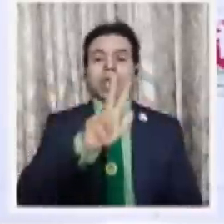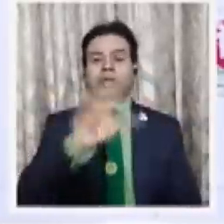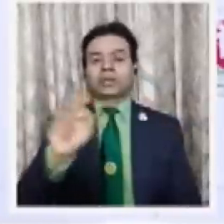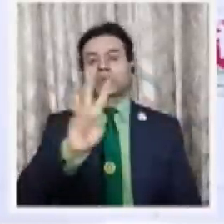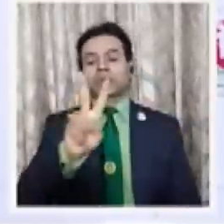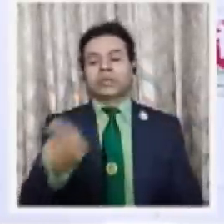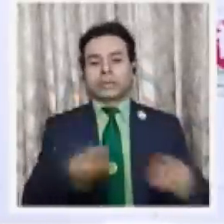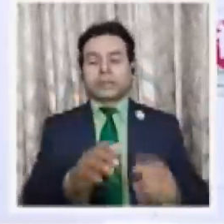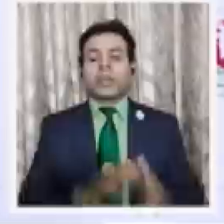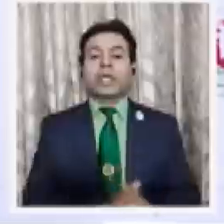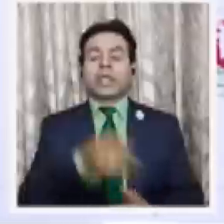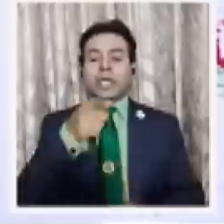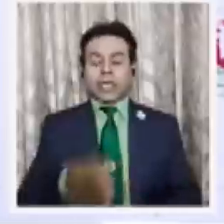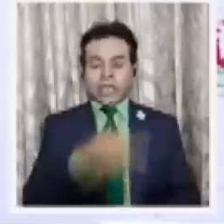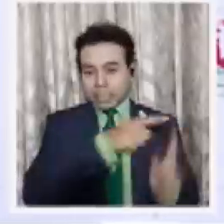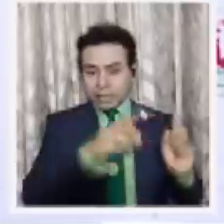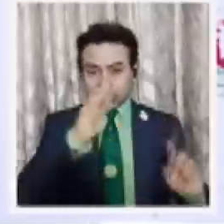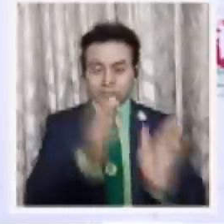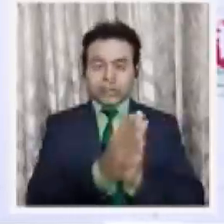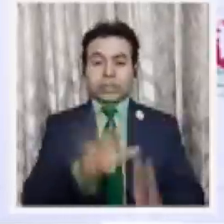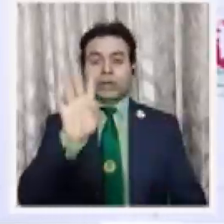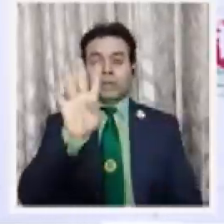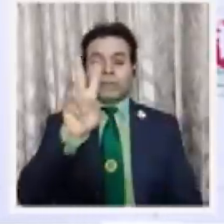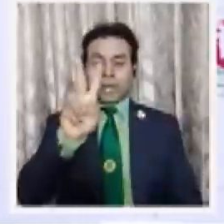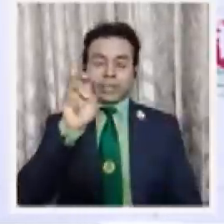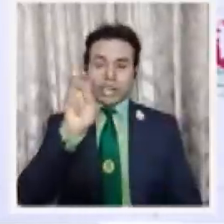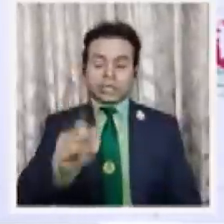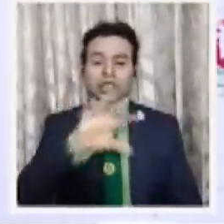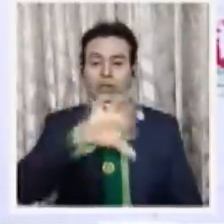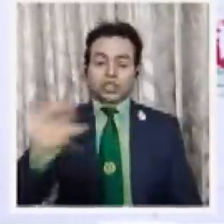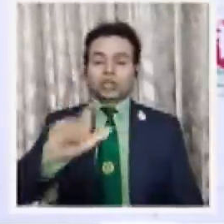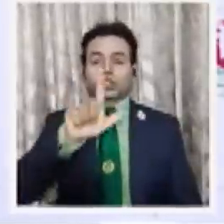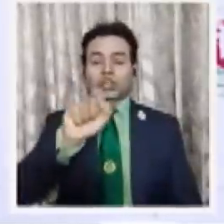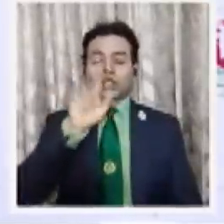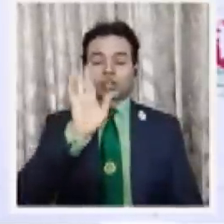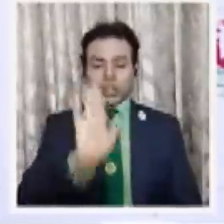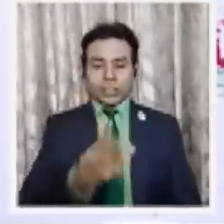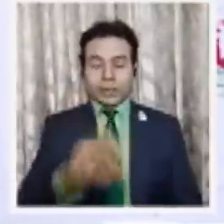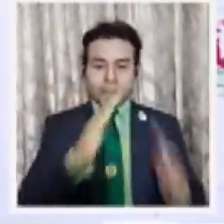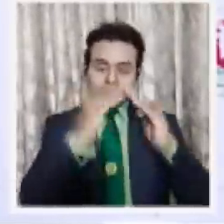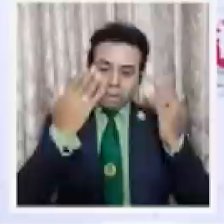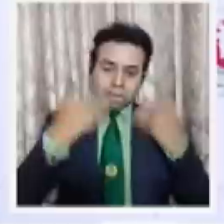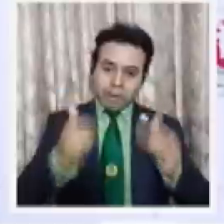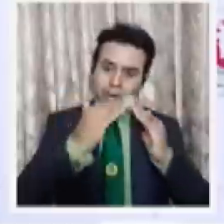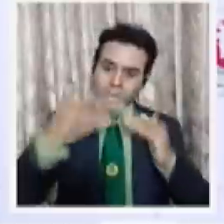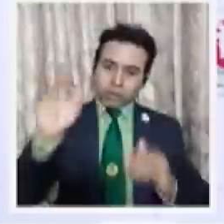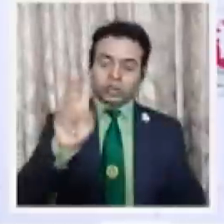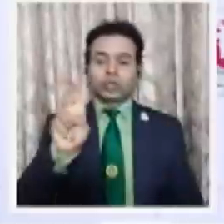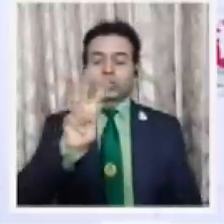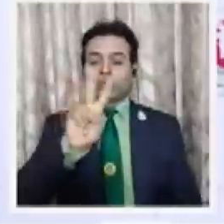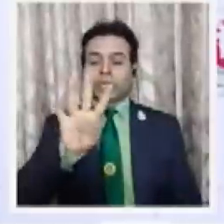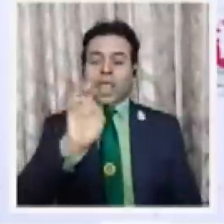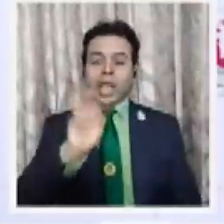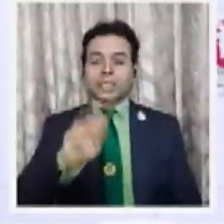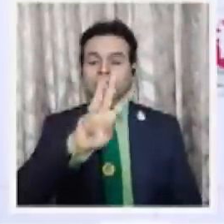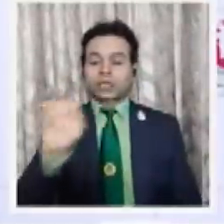24 ঘন্টা আইসোলেশনে যুক্ত হয়েছেন 823 জন, 24 ঘন্টা আইসোলেশন থেকে ছাড় পেয়েছেন 802 জন। এ পর্যন্ত আইসোলেশনে গেছেন